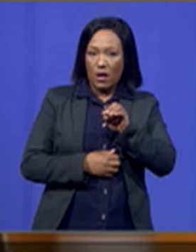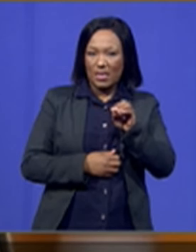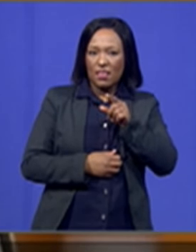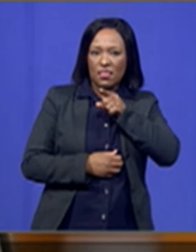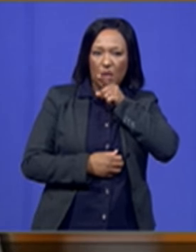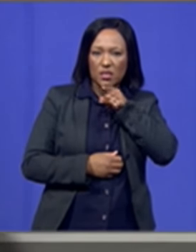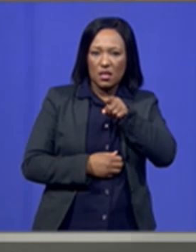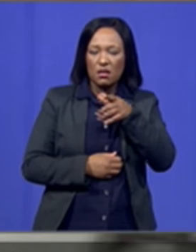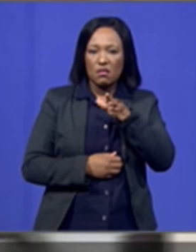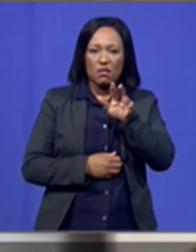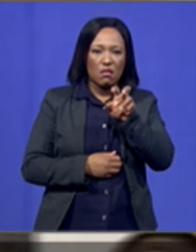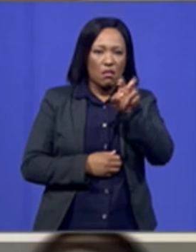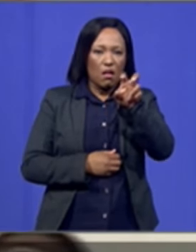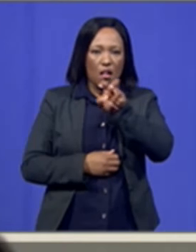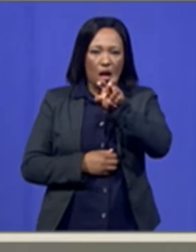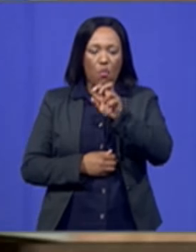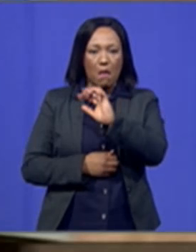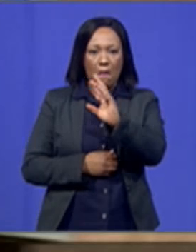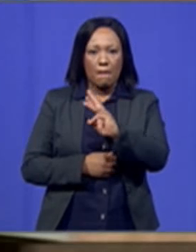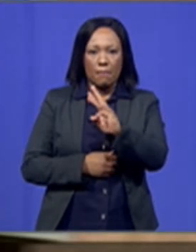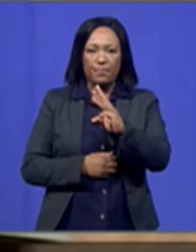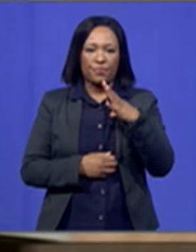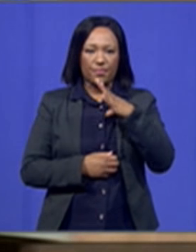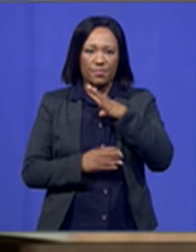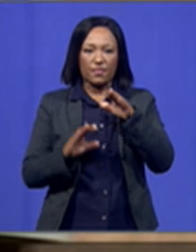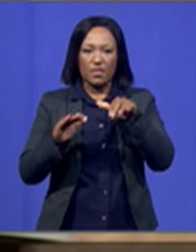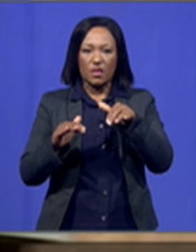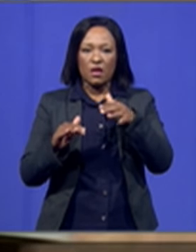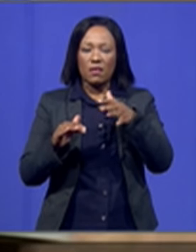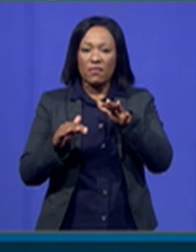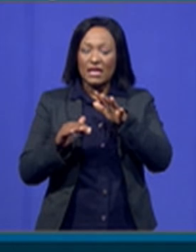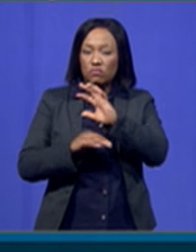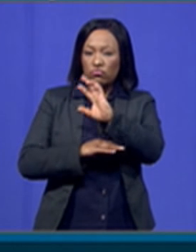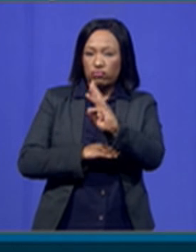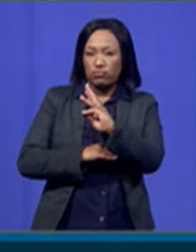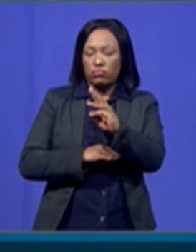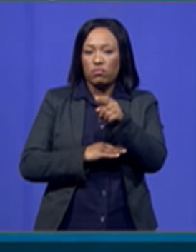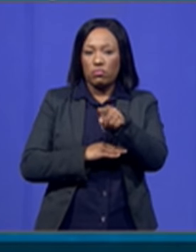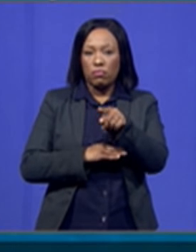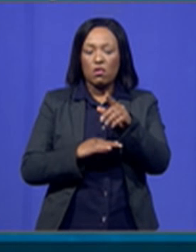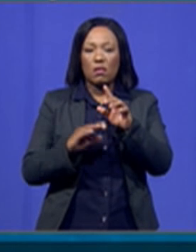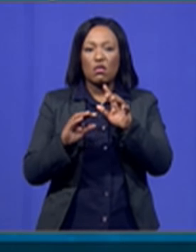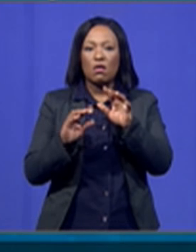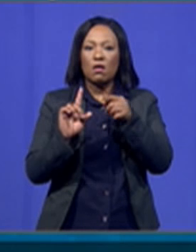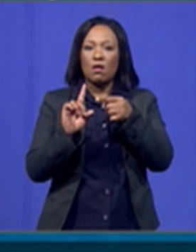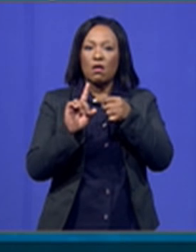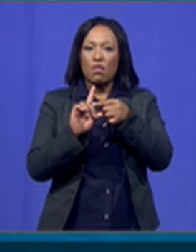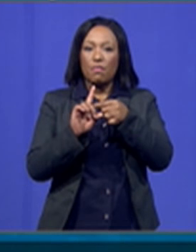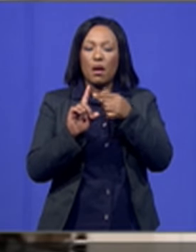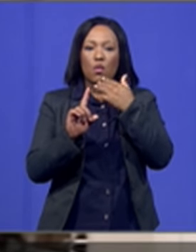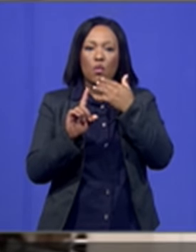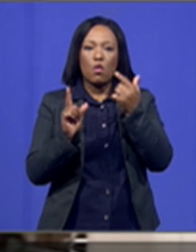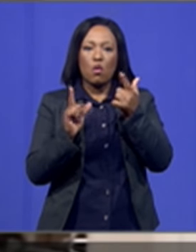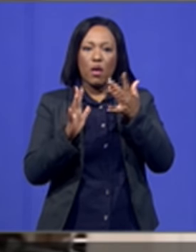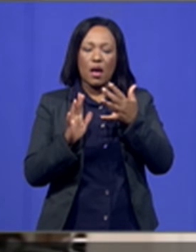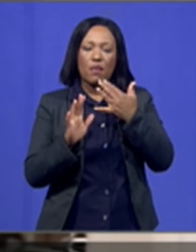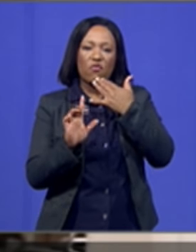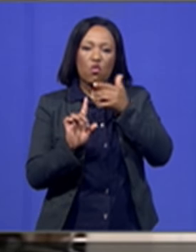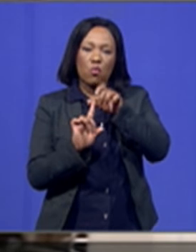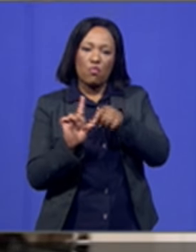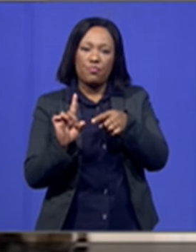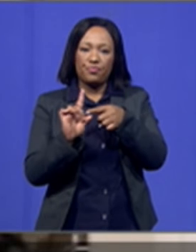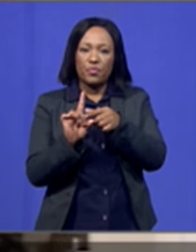a ileng a sehollwa ka bohale. Commission ile ya boela ya seholla ka bohale ditseko tse neng di latelwa ke boetapele ba Moyane